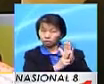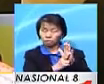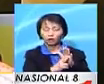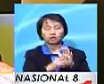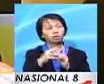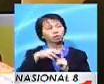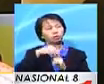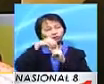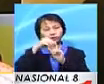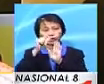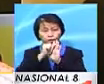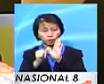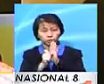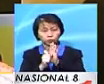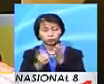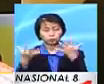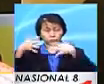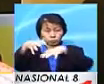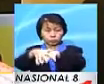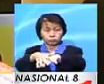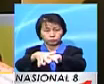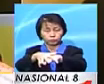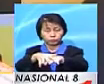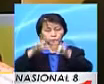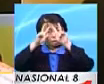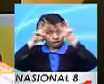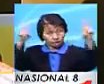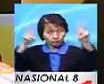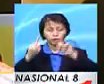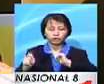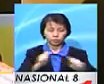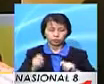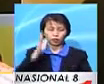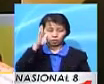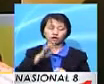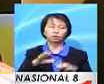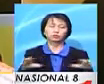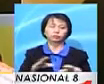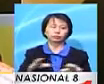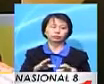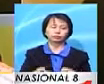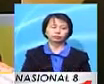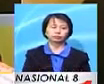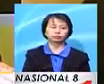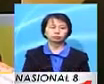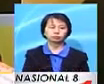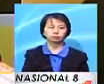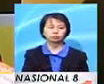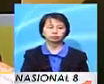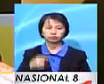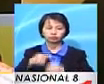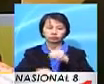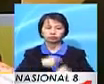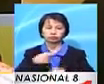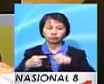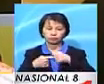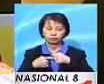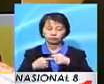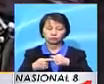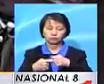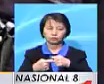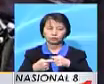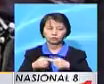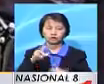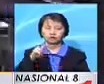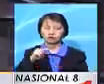Akta Perhimpunan Aman, tindakan akan dilakukan sewajarnya. Berhubung dakwaan gabungan